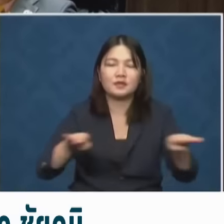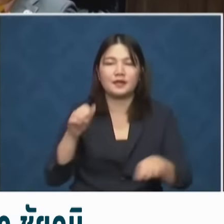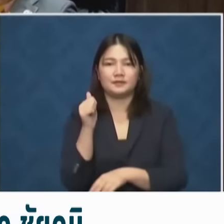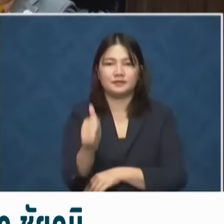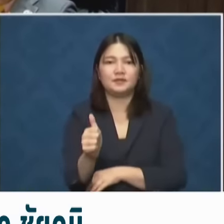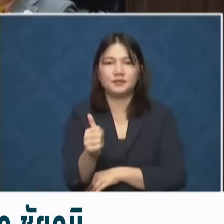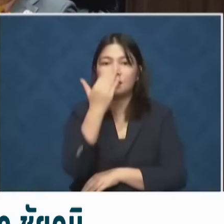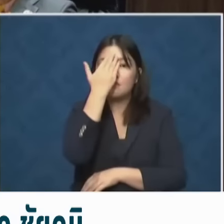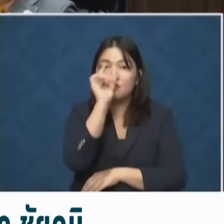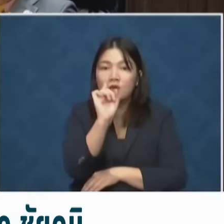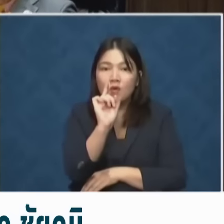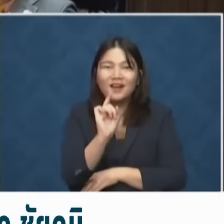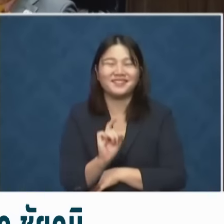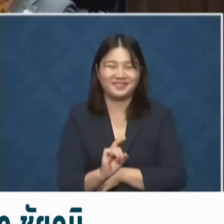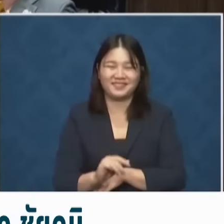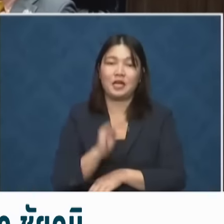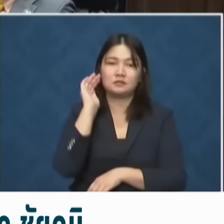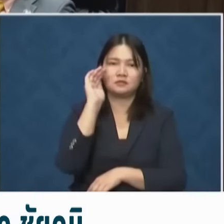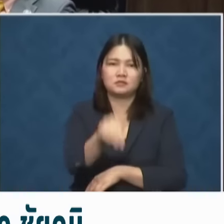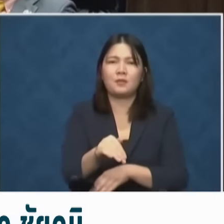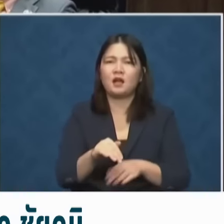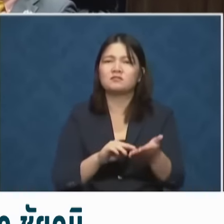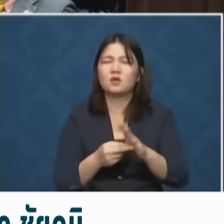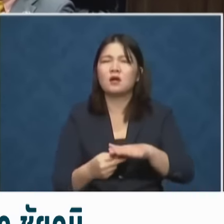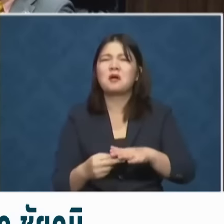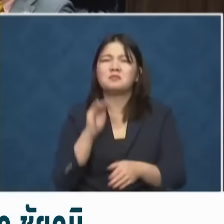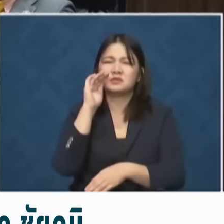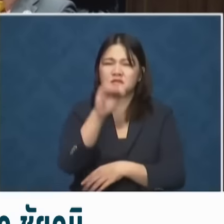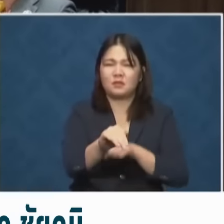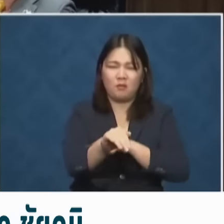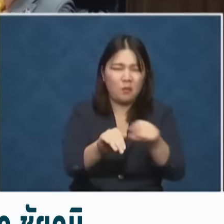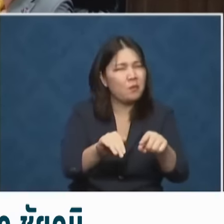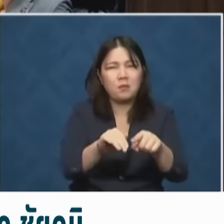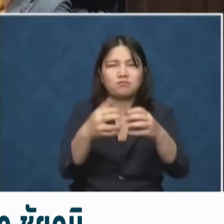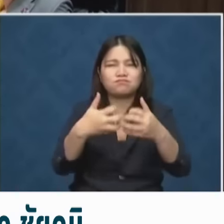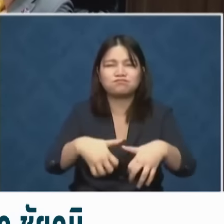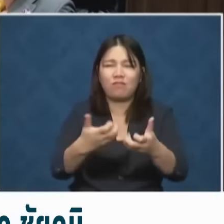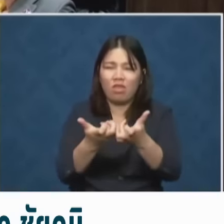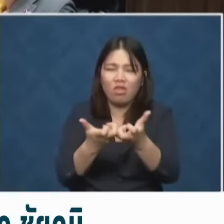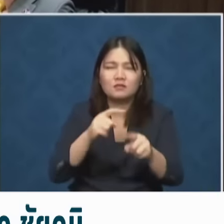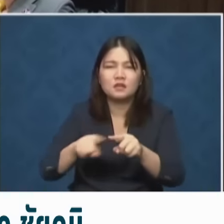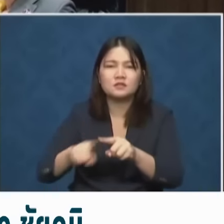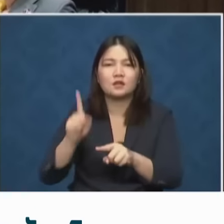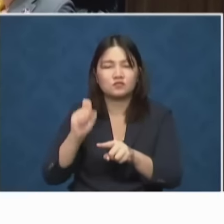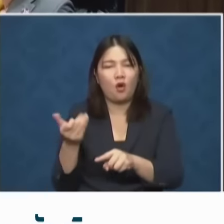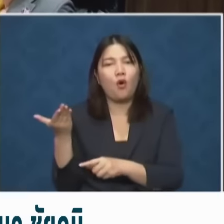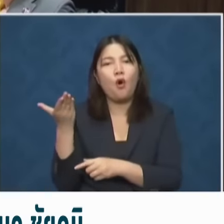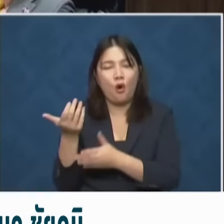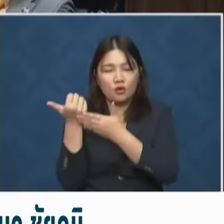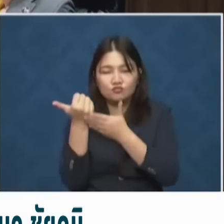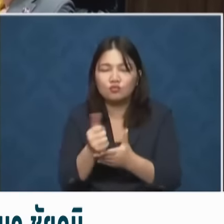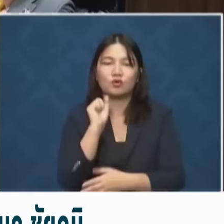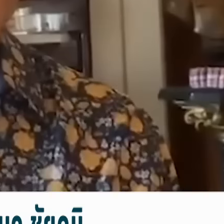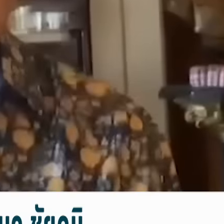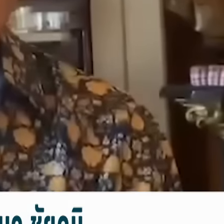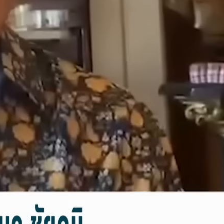หนนี้นะได้ลงแข่งขันชนกับสายพลังอย่างพรรคพลังประชารัฐนะครับอีก 1รายนั่นก็คืออดีตนายกอร่ามนั่นเอง